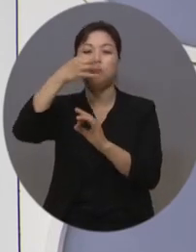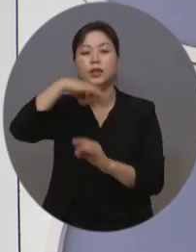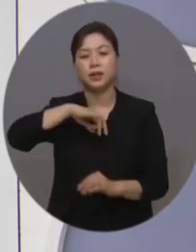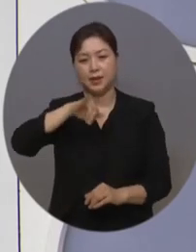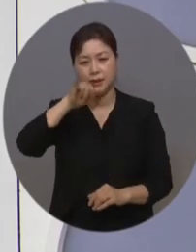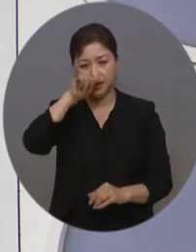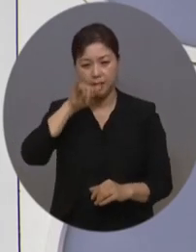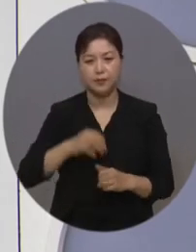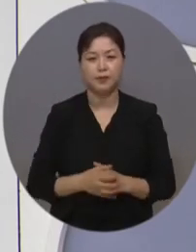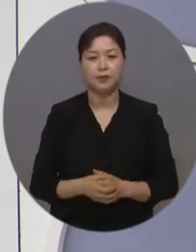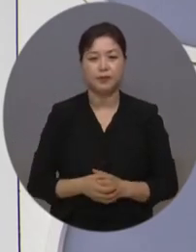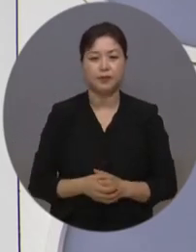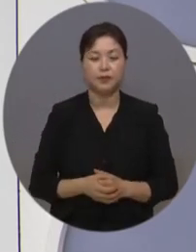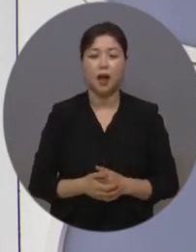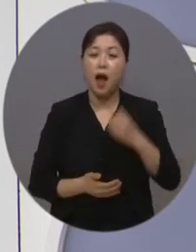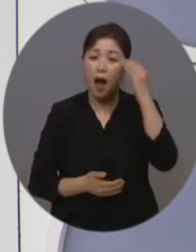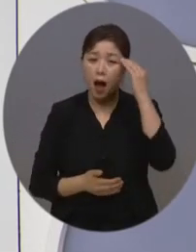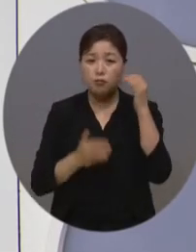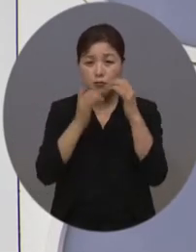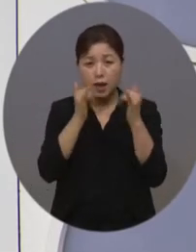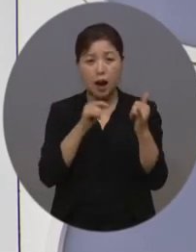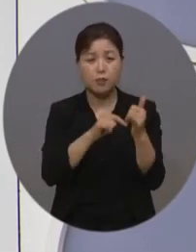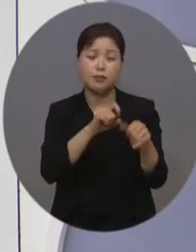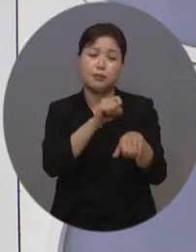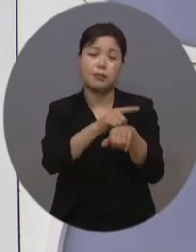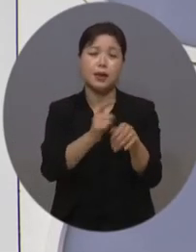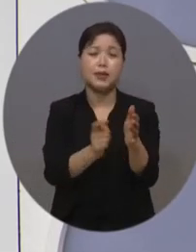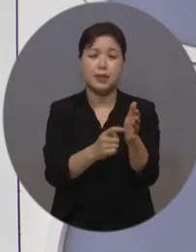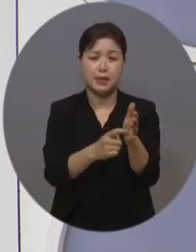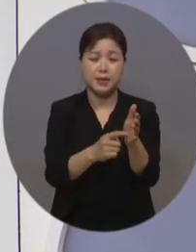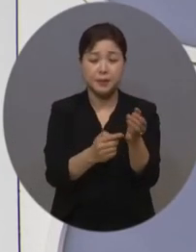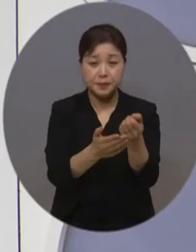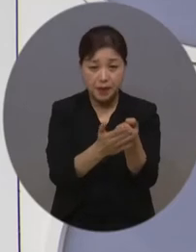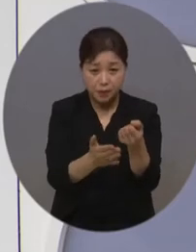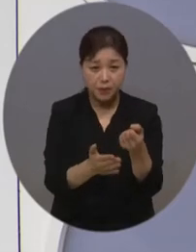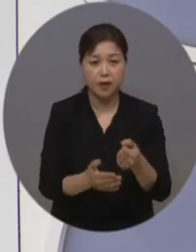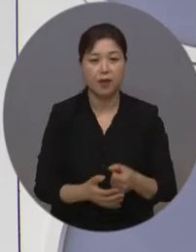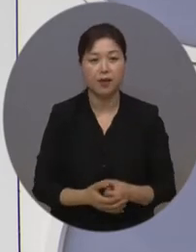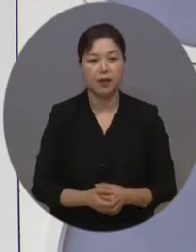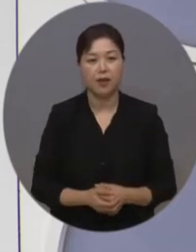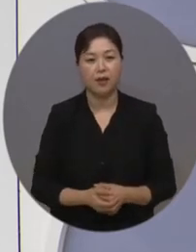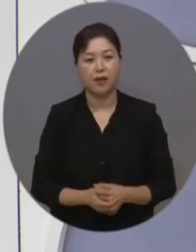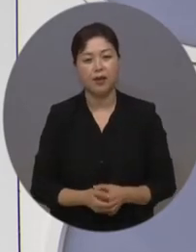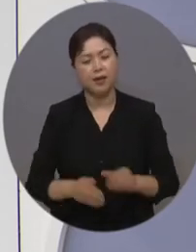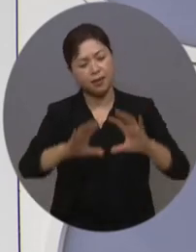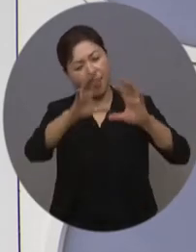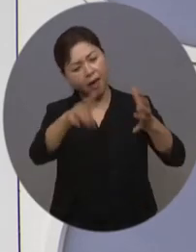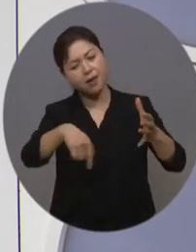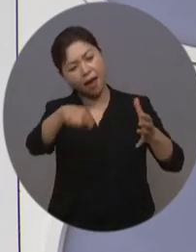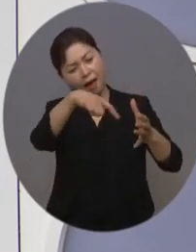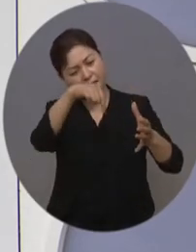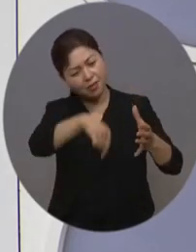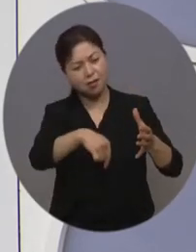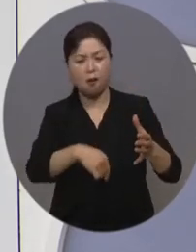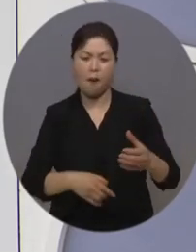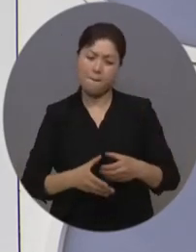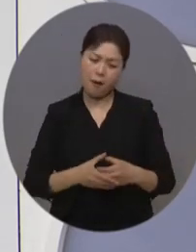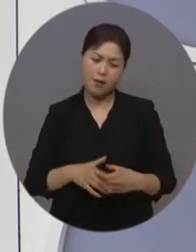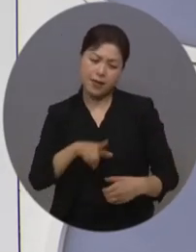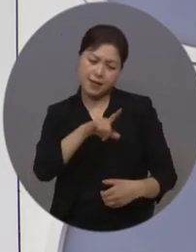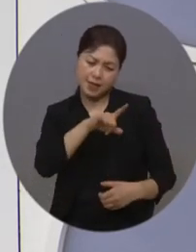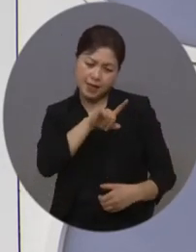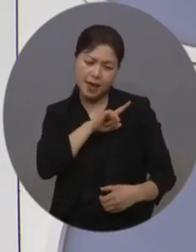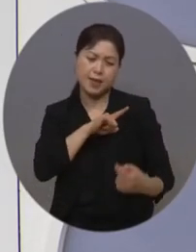그래서 이제 우리 한국 사람들이 워낙 급하니까 그래서 저는 우리 세계에서 제일 필요로 하는 사람이 한국